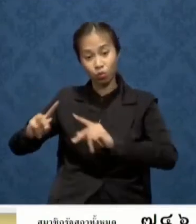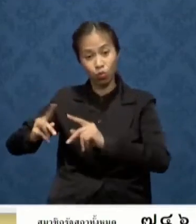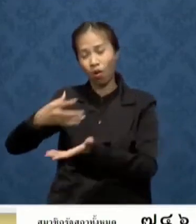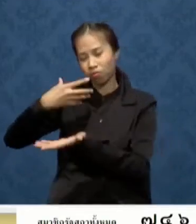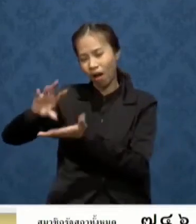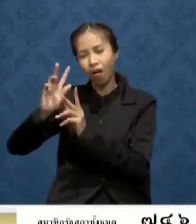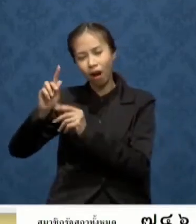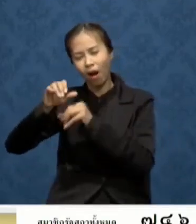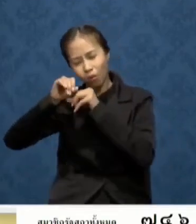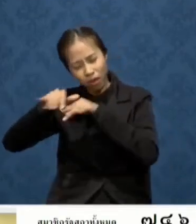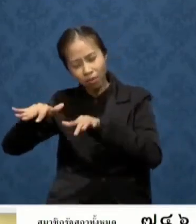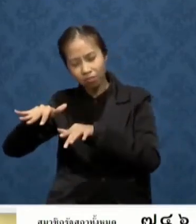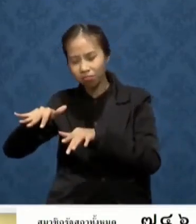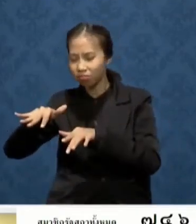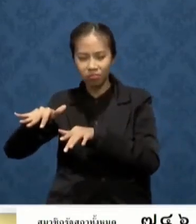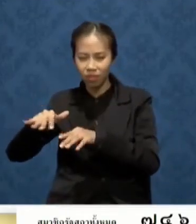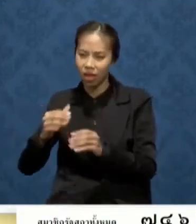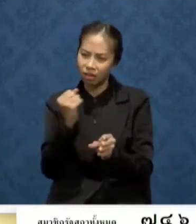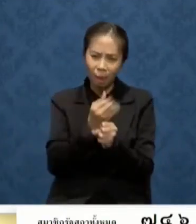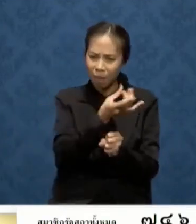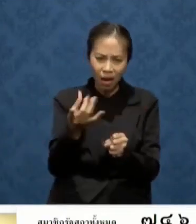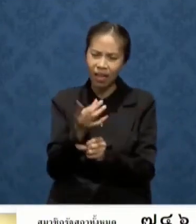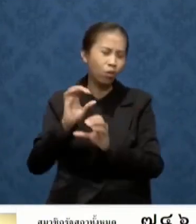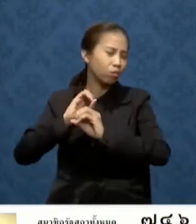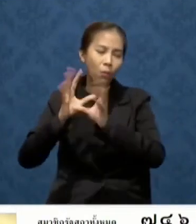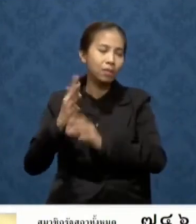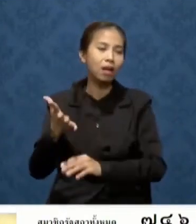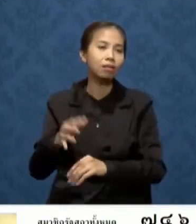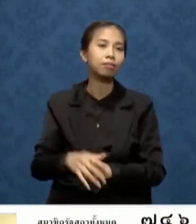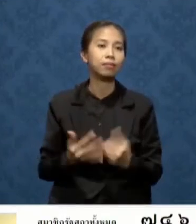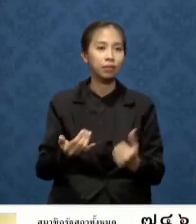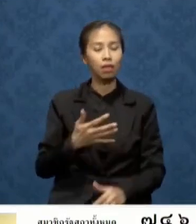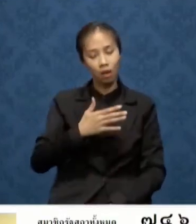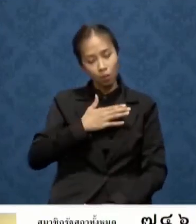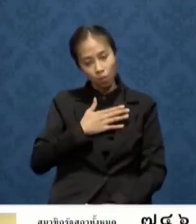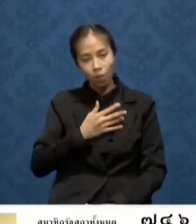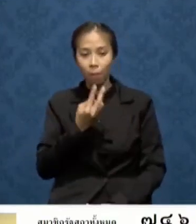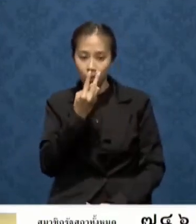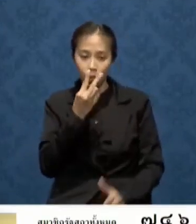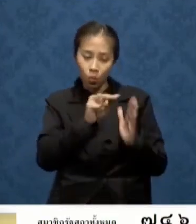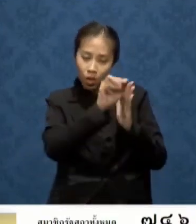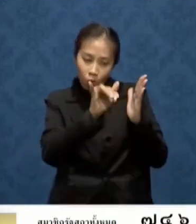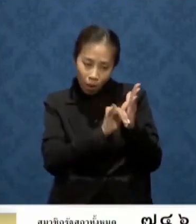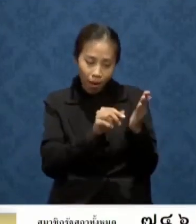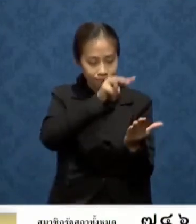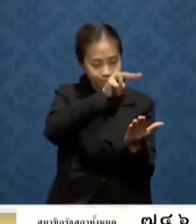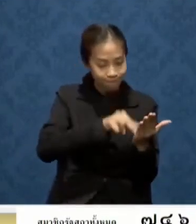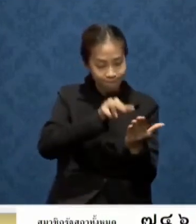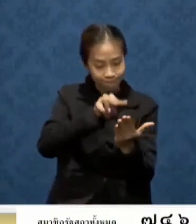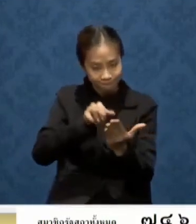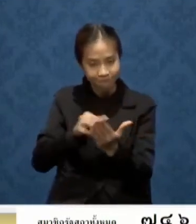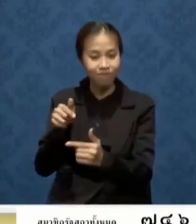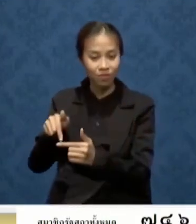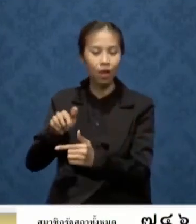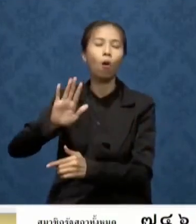ัชดเจนอะไรไล้ทิศท toler วจะเปิล จากอะไร ไปเป็อะไรผมจึงต้องไป light Jubi นาโบายของภักภัยไ